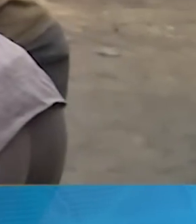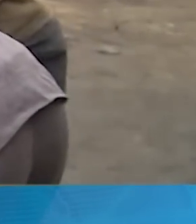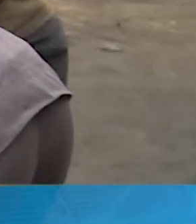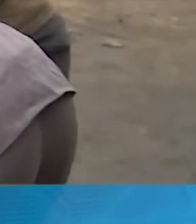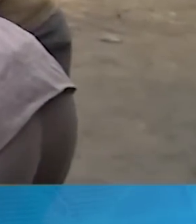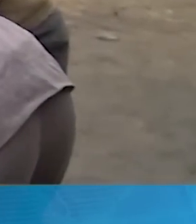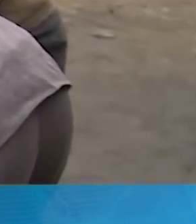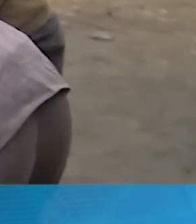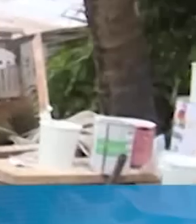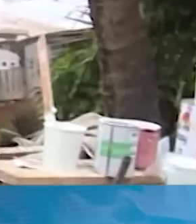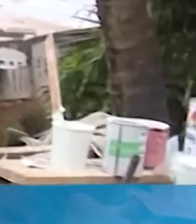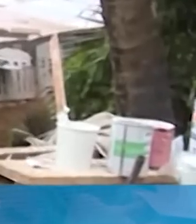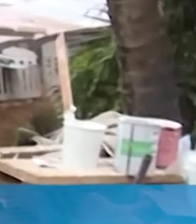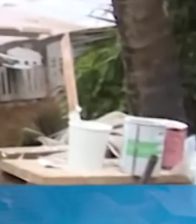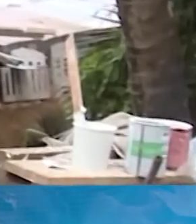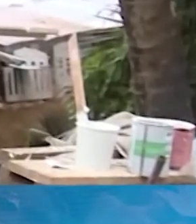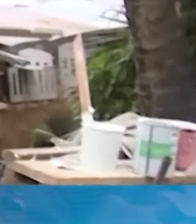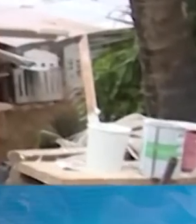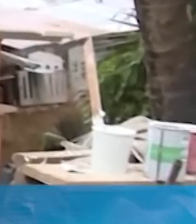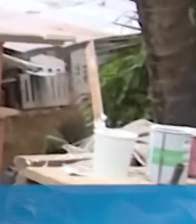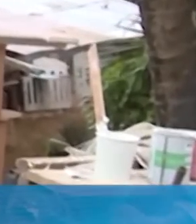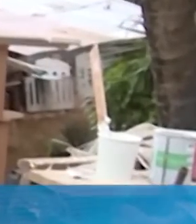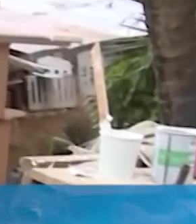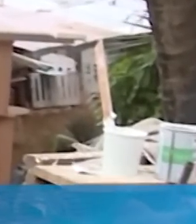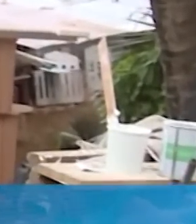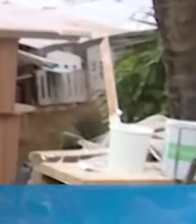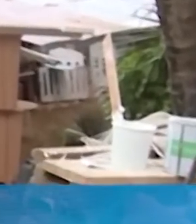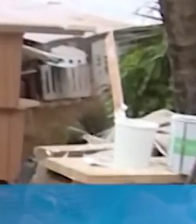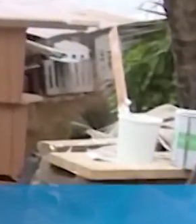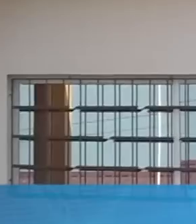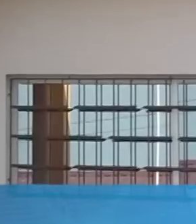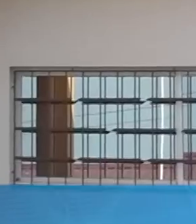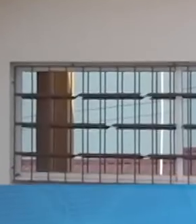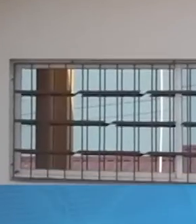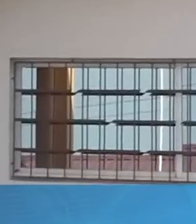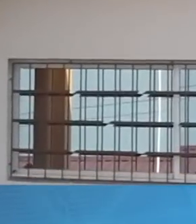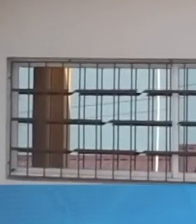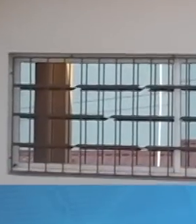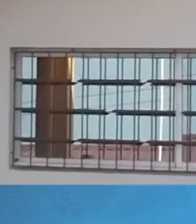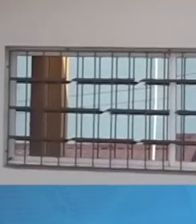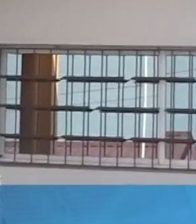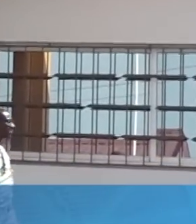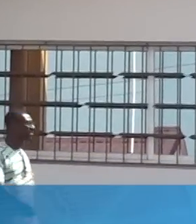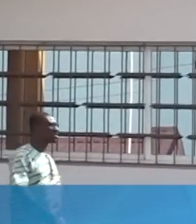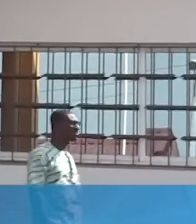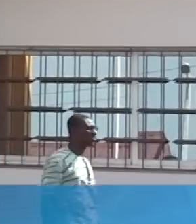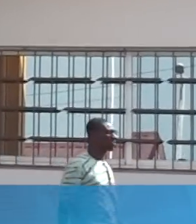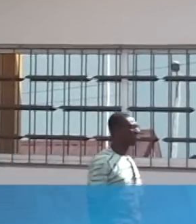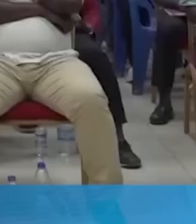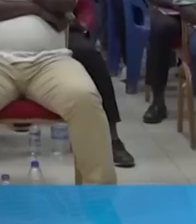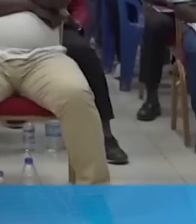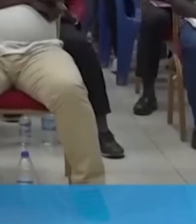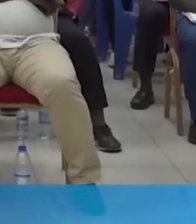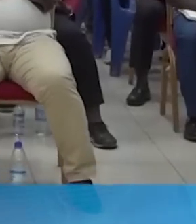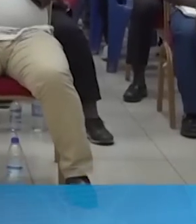CFA dégagés dans la région de la Maraoué, dans le centre-ouest. Objectif, soutenir environ 140 projets individuels